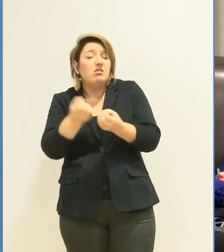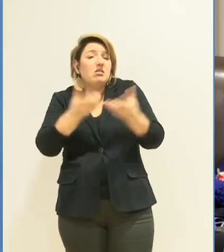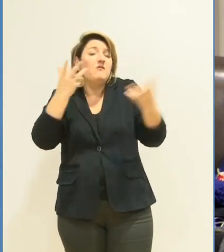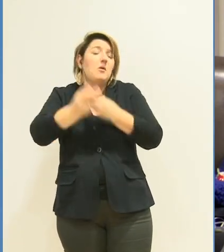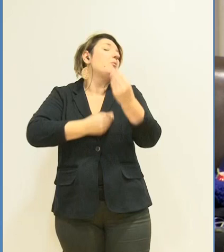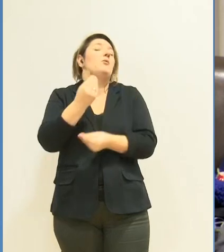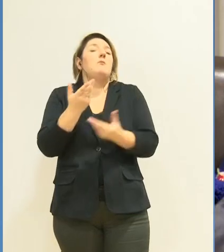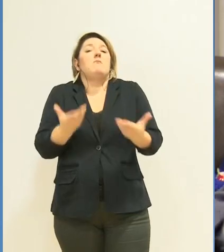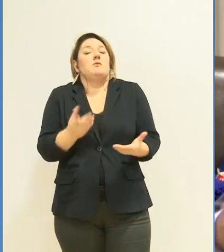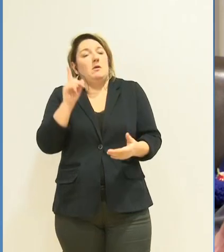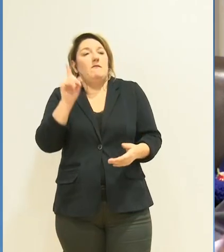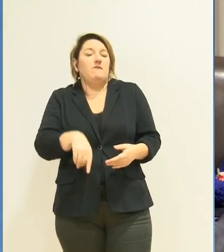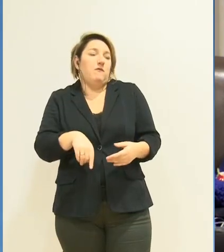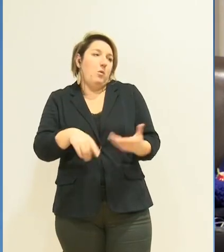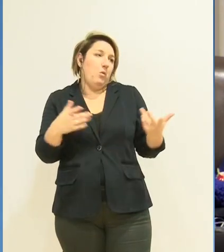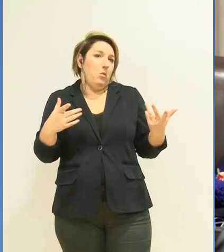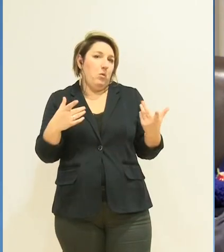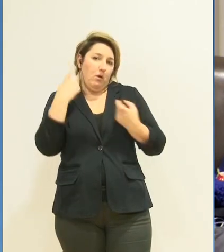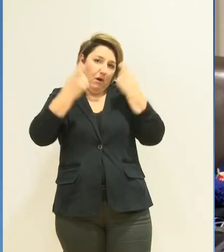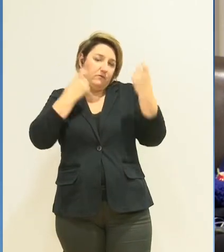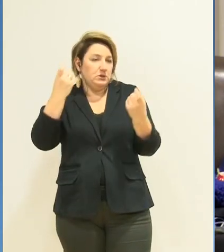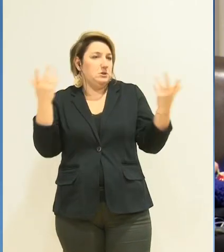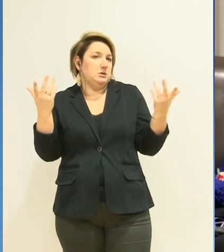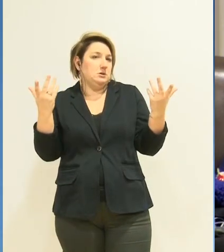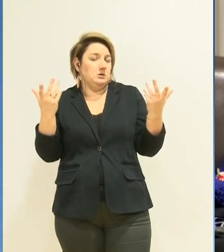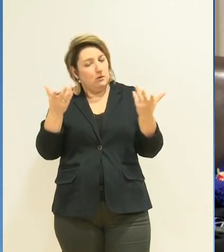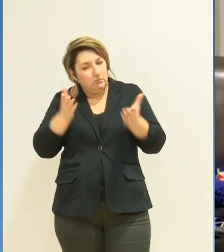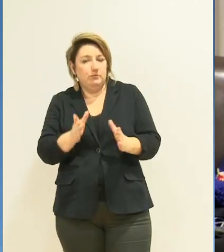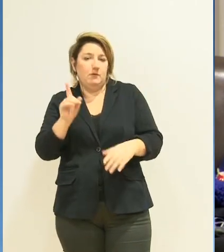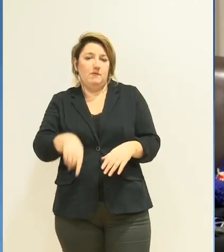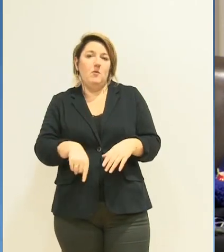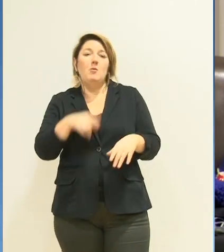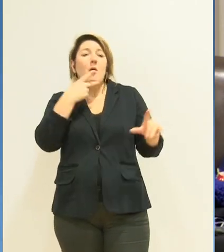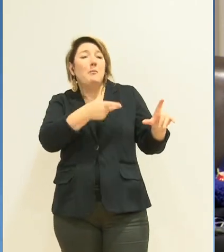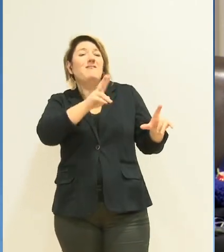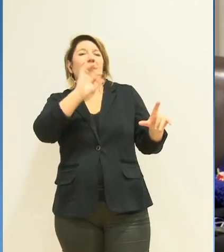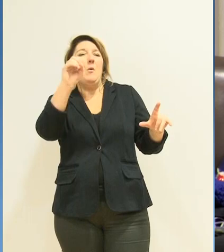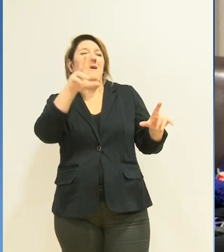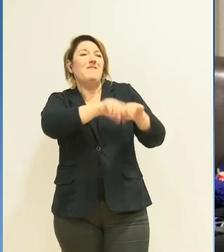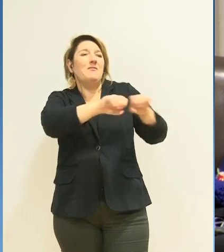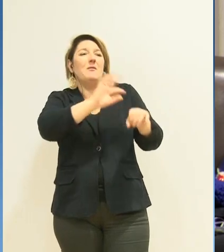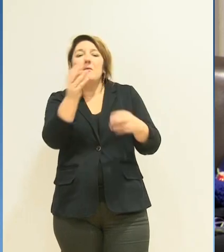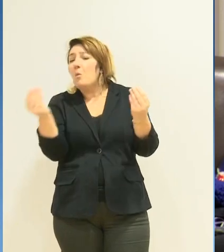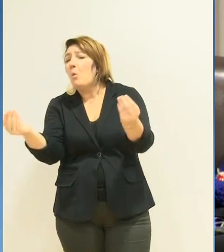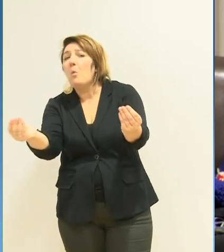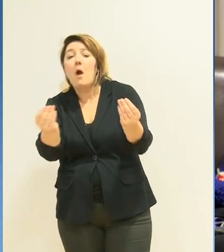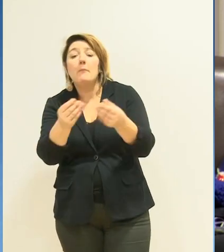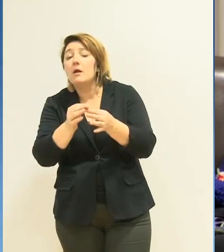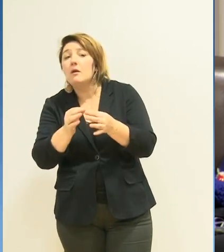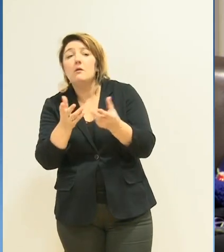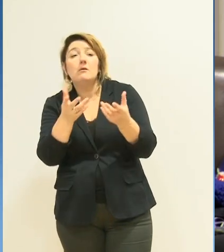faudrait maintenant qu'on soit capable de répondre à ces questions en même temps que l'on parle de panneaux photovoltaïques je suis très réservé aussi